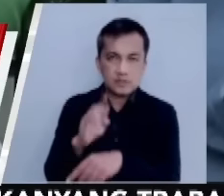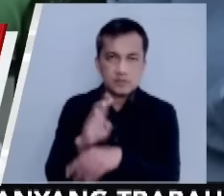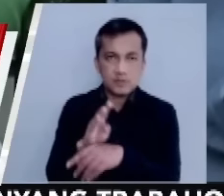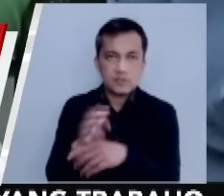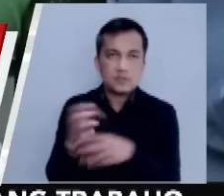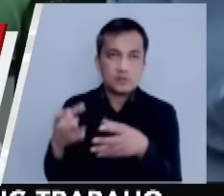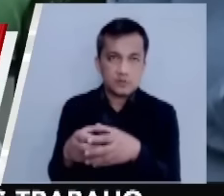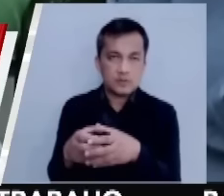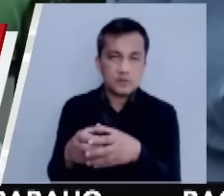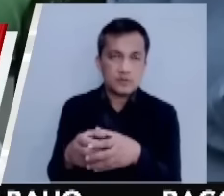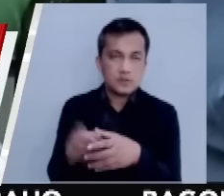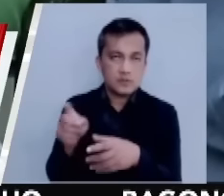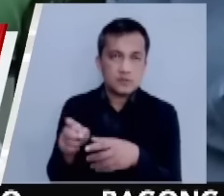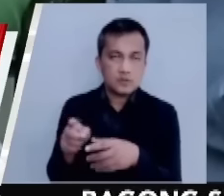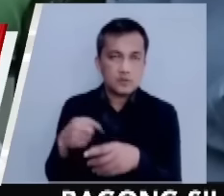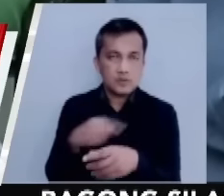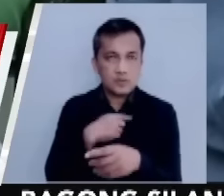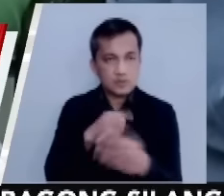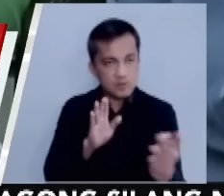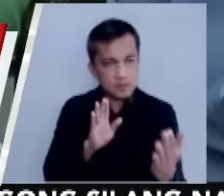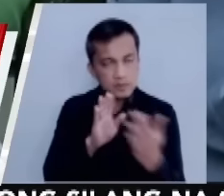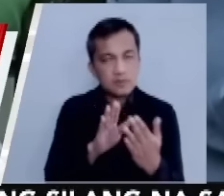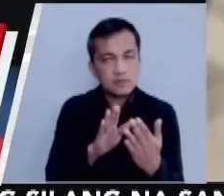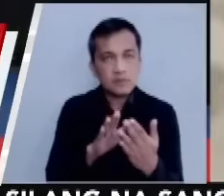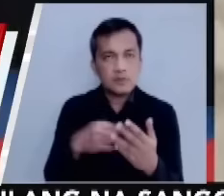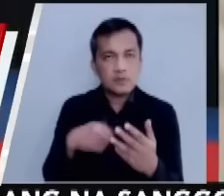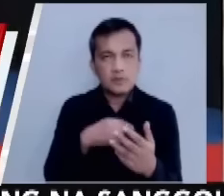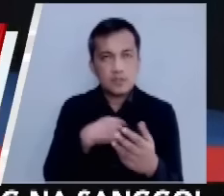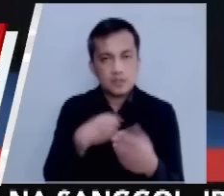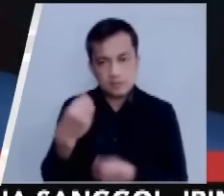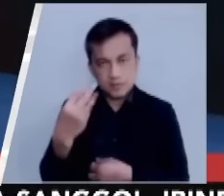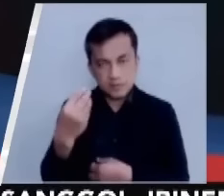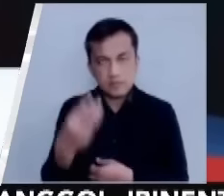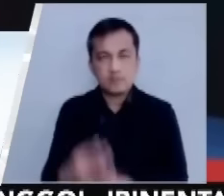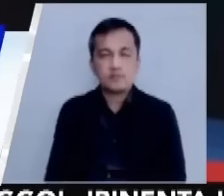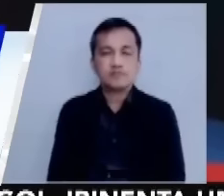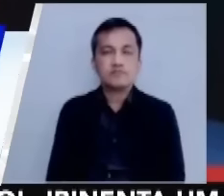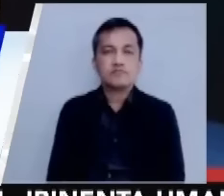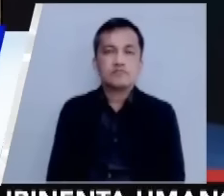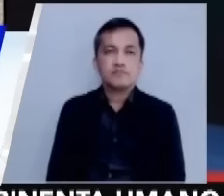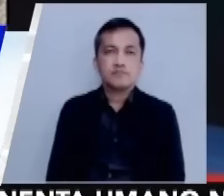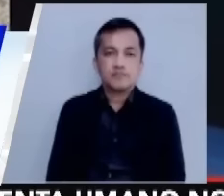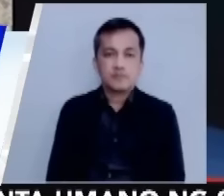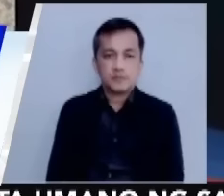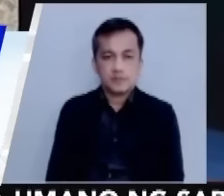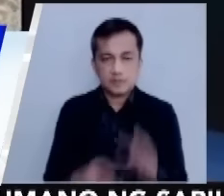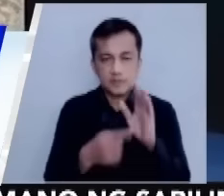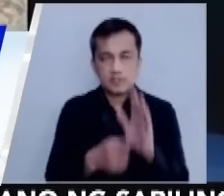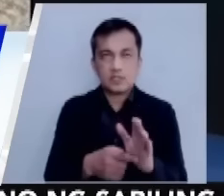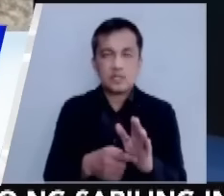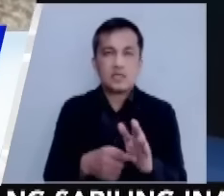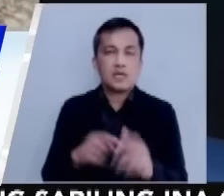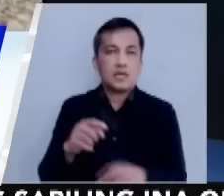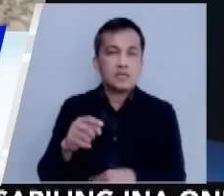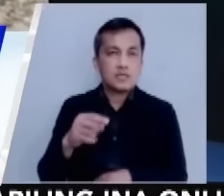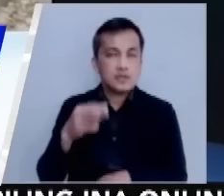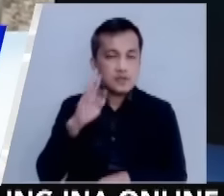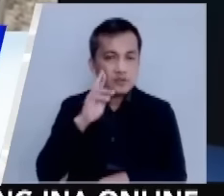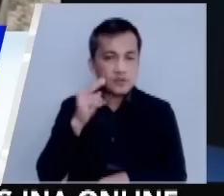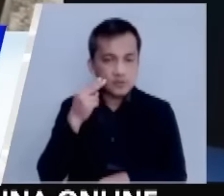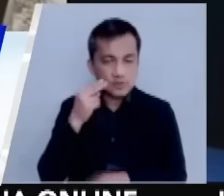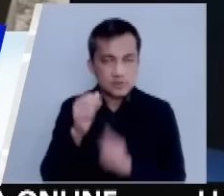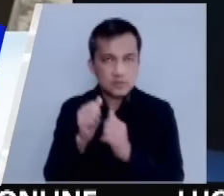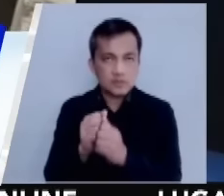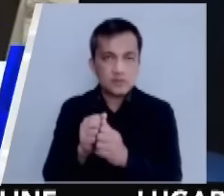that's why we were able to meet him and we had a photo with him. Ipinakita rin ni Ontiveros ang larawan ni Yang kasama si dating PNP Chief